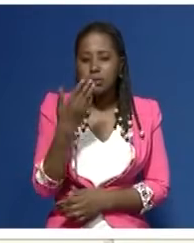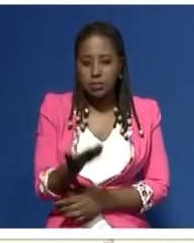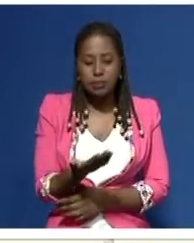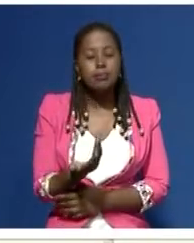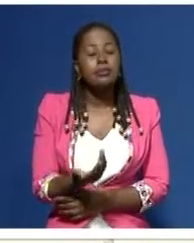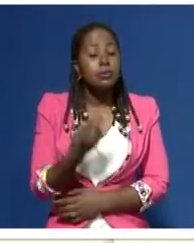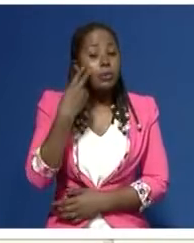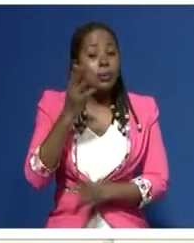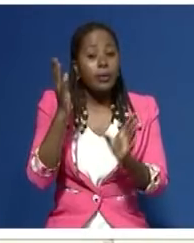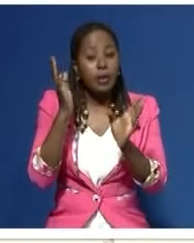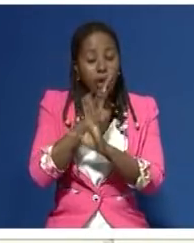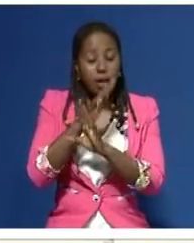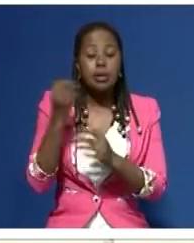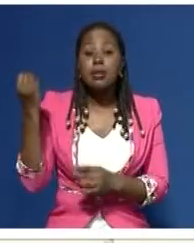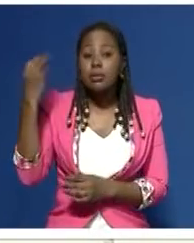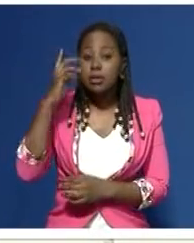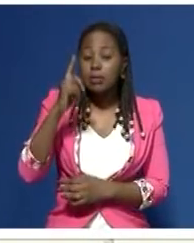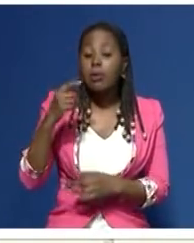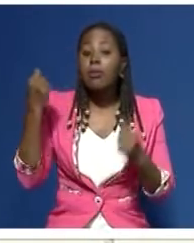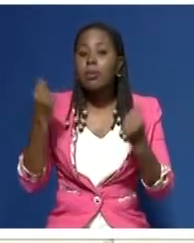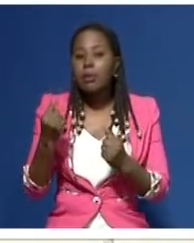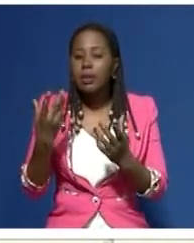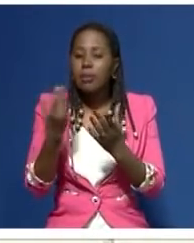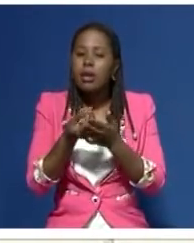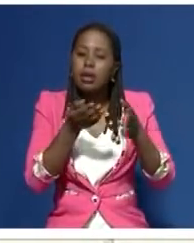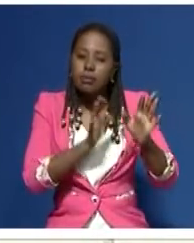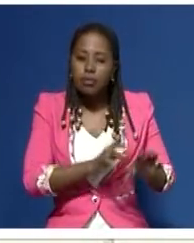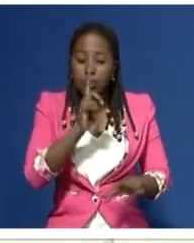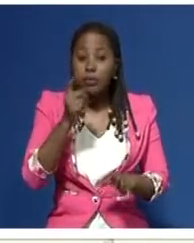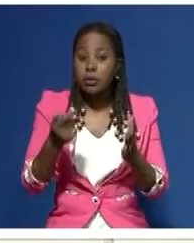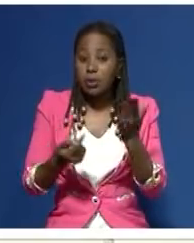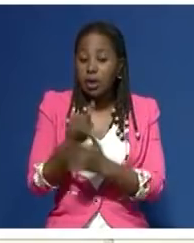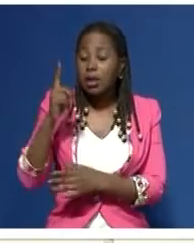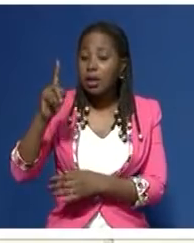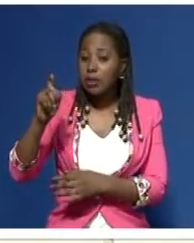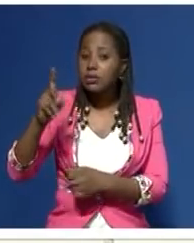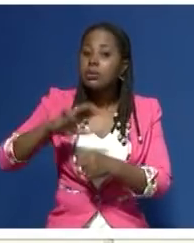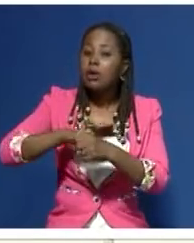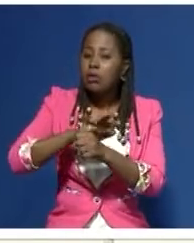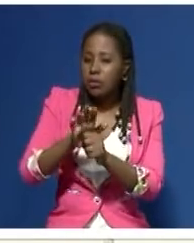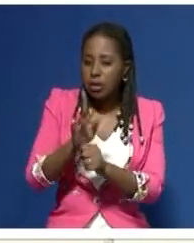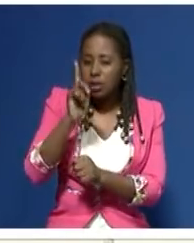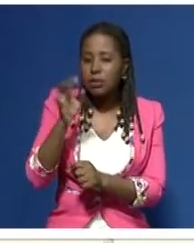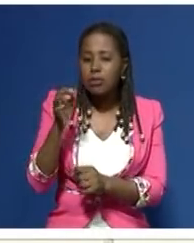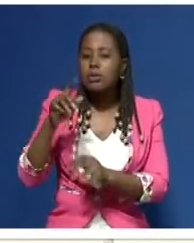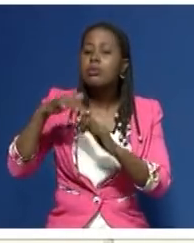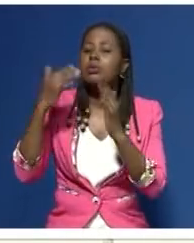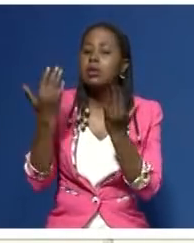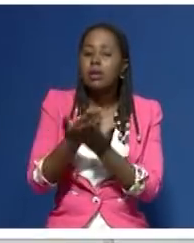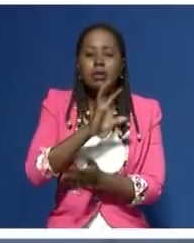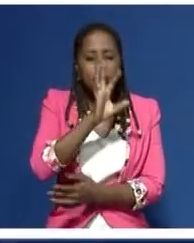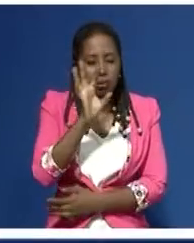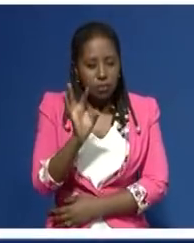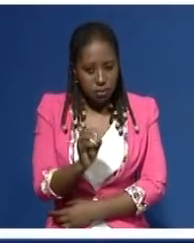Na tuangazie basi hali ya maambukizi, waliopona na vifo vinavyotokana na virusi vya korona ipoje duniani